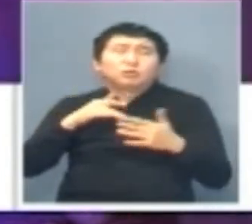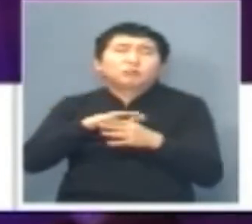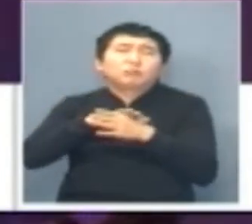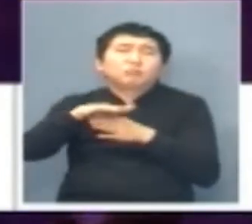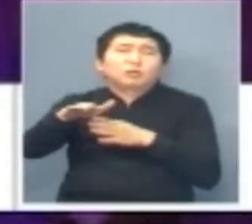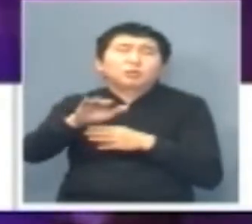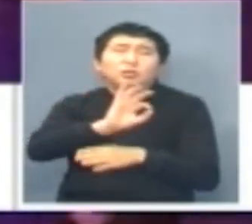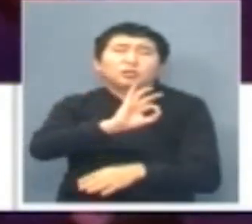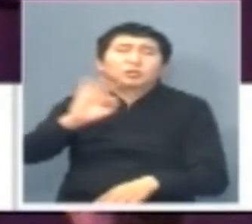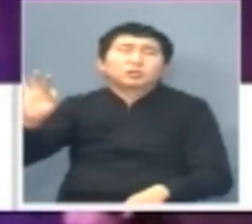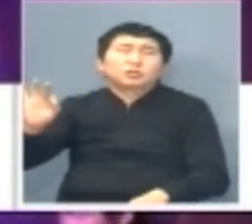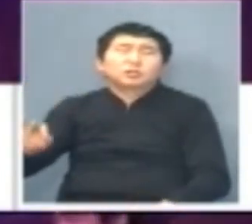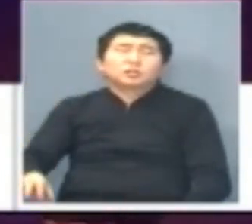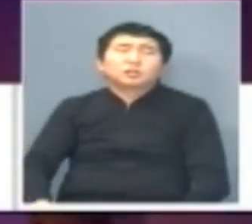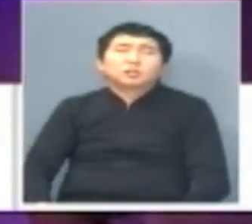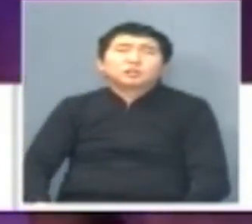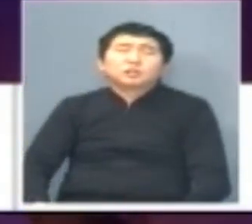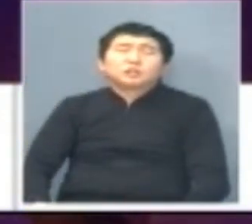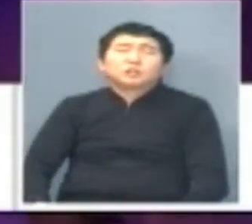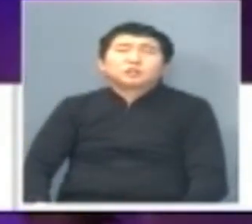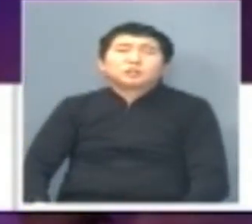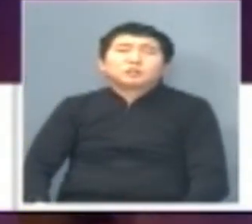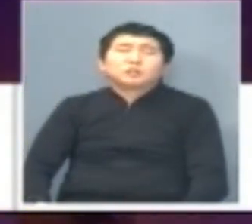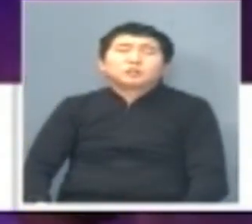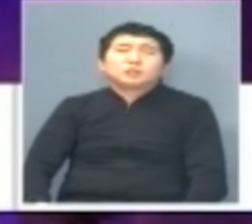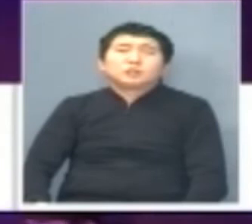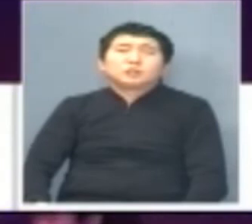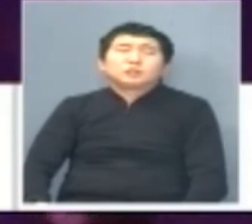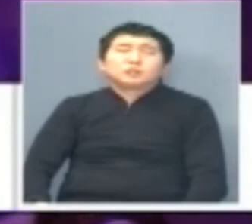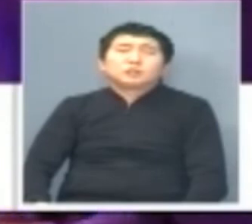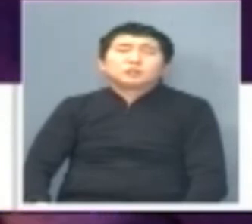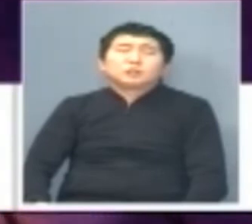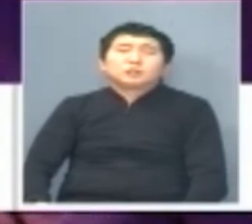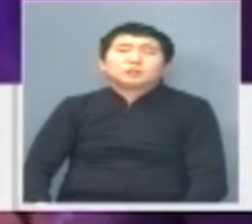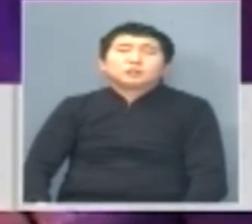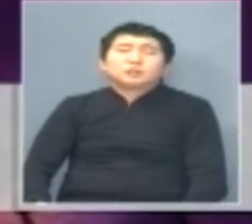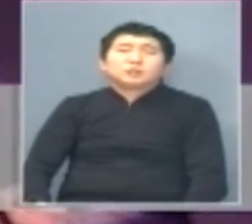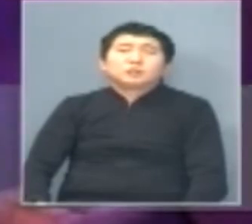обрел новые яркие краски подарил кубики невероятные эмоции фатима never seen сотворив all the parade